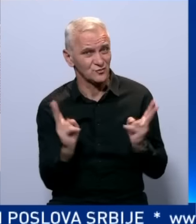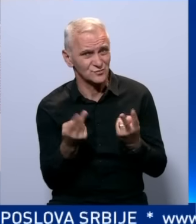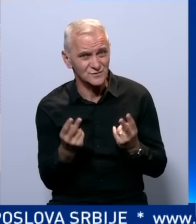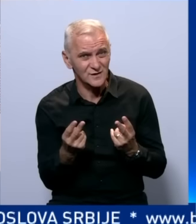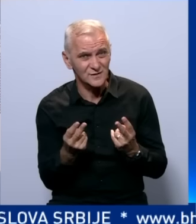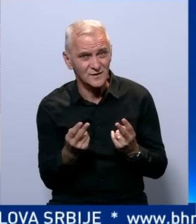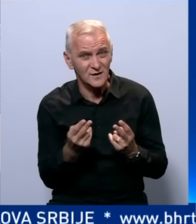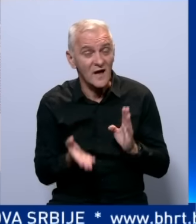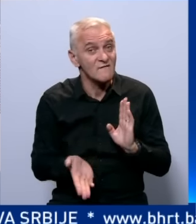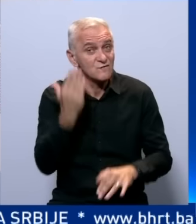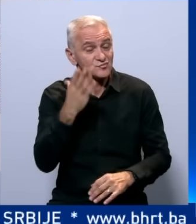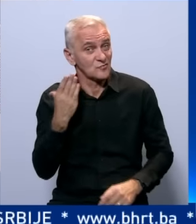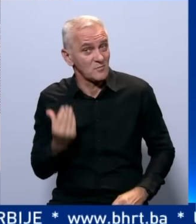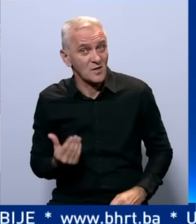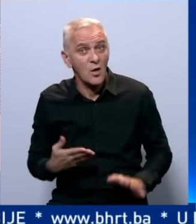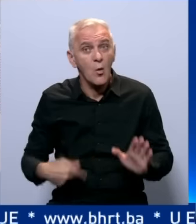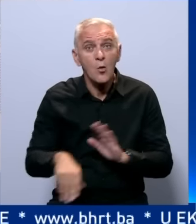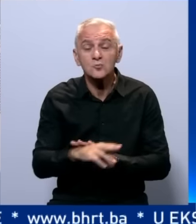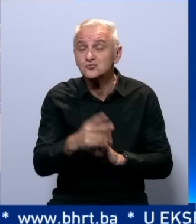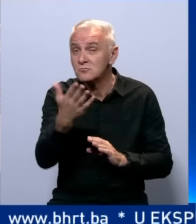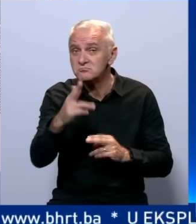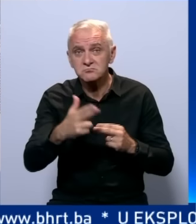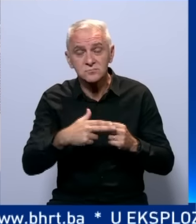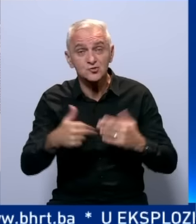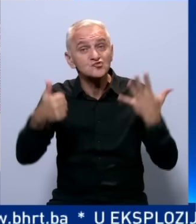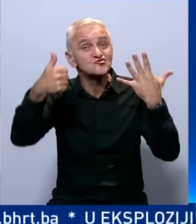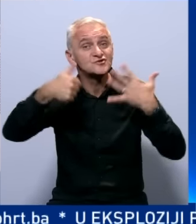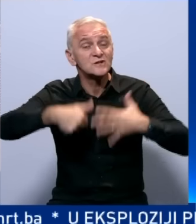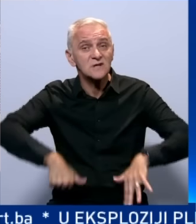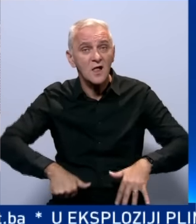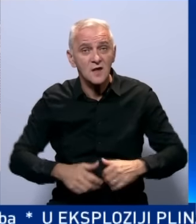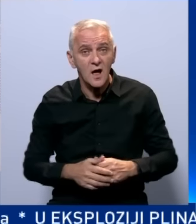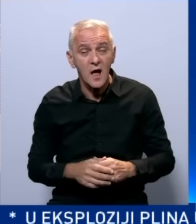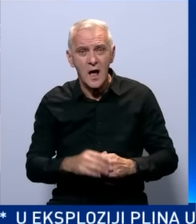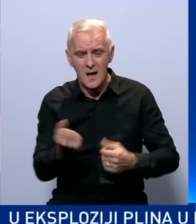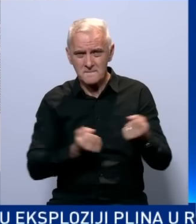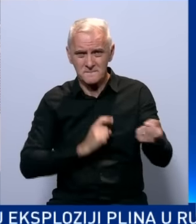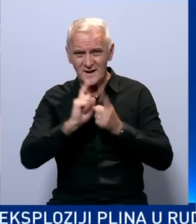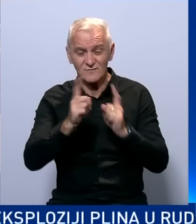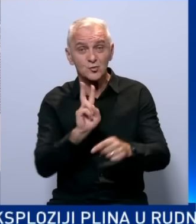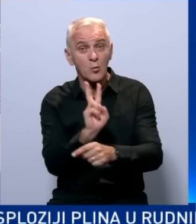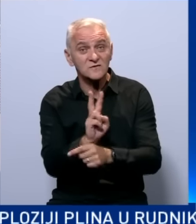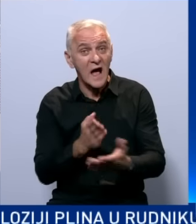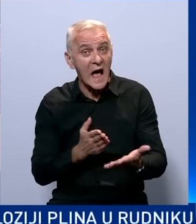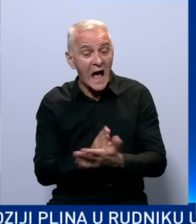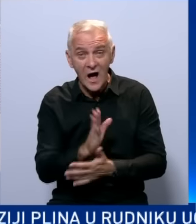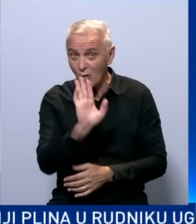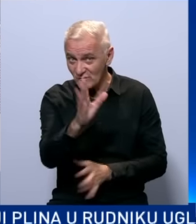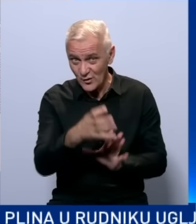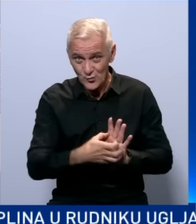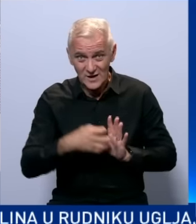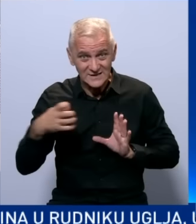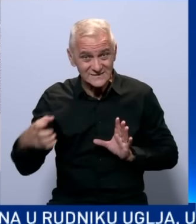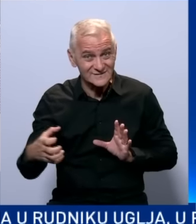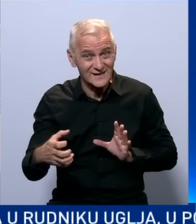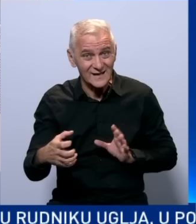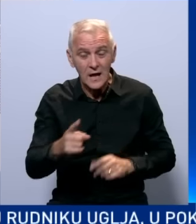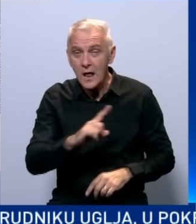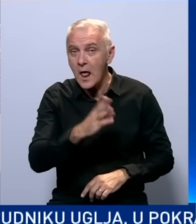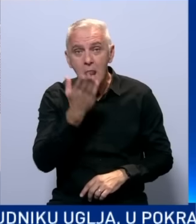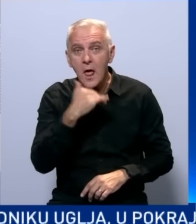boljim životom i većim plaćama otišlo njih više od 6.000. Prijevoznici upozoravaju da ako se ovako nastavi,